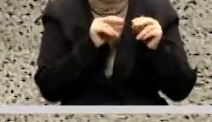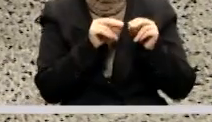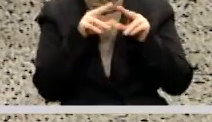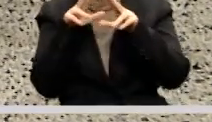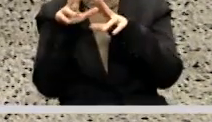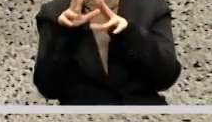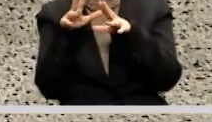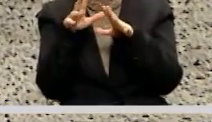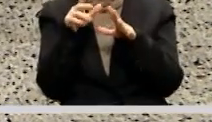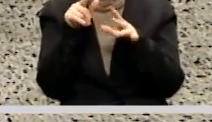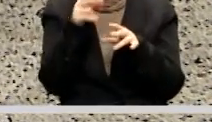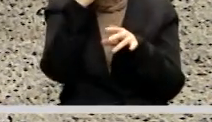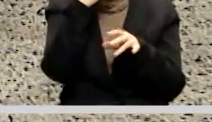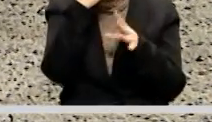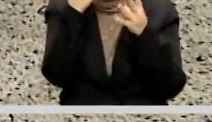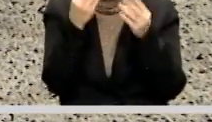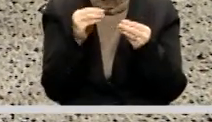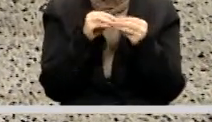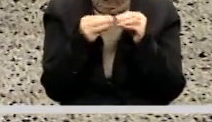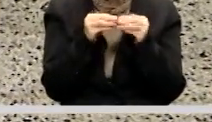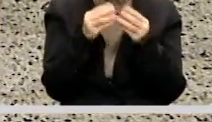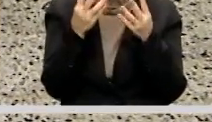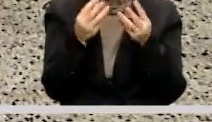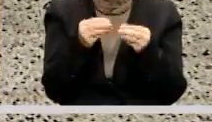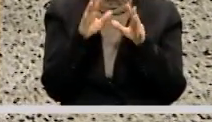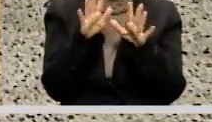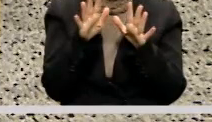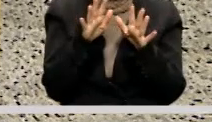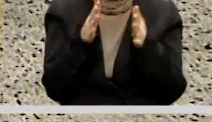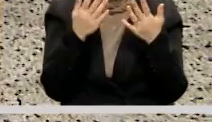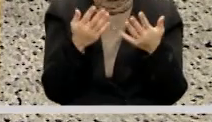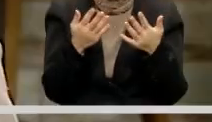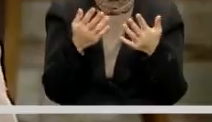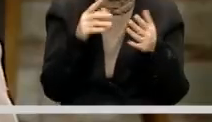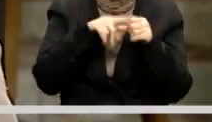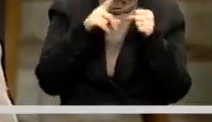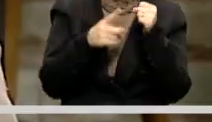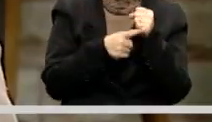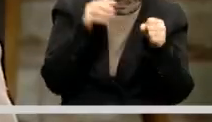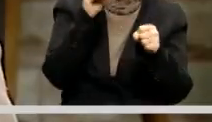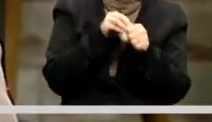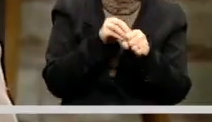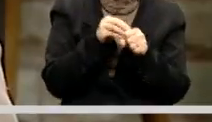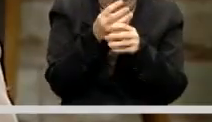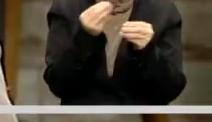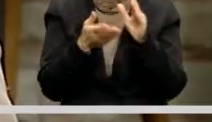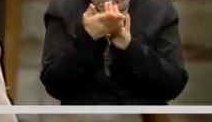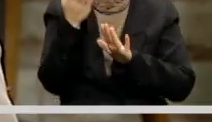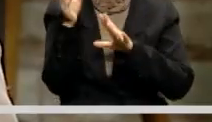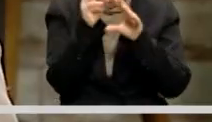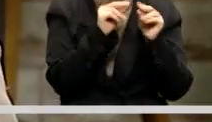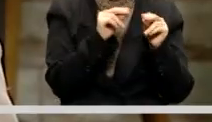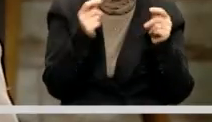olmayacaktır. Ama hafta sonu mesela ısrarla biz birkaç saat daha uyumaya çalışıyoruz. Evet. Teknik olarak o saatlerde uyumuyoruz. Gözlerimiz